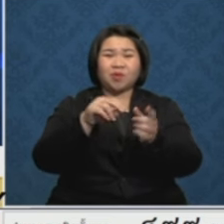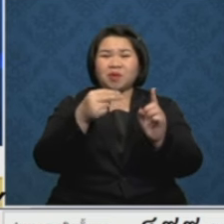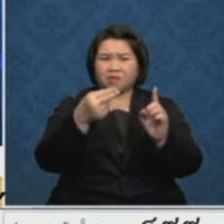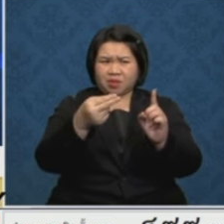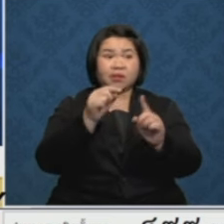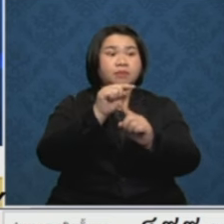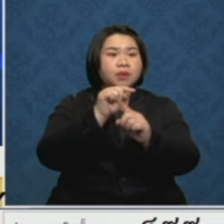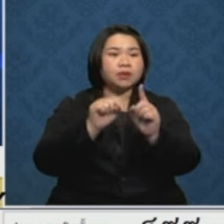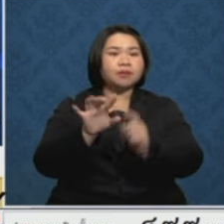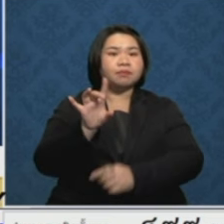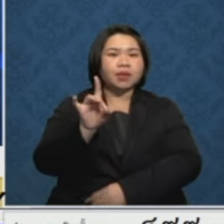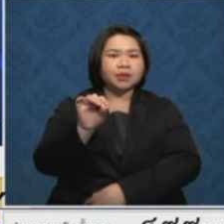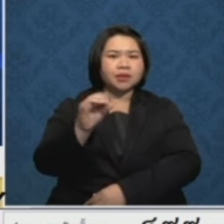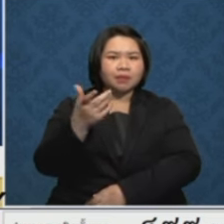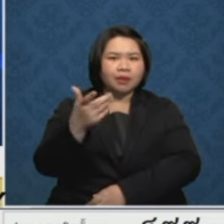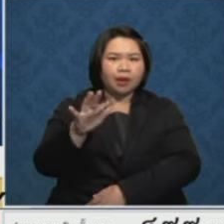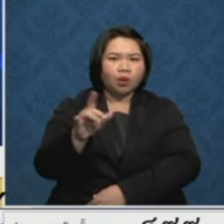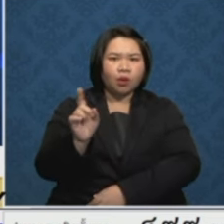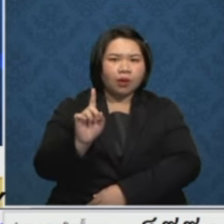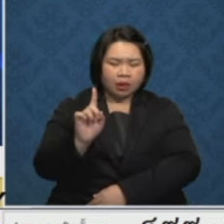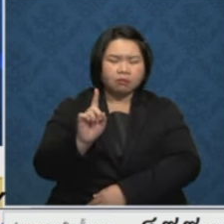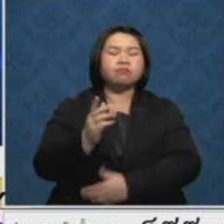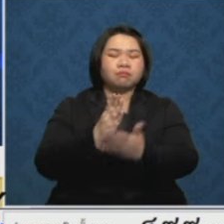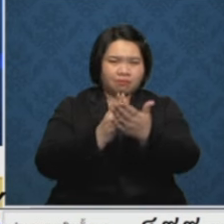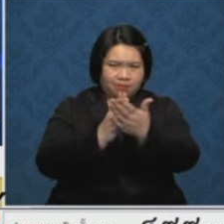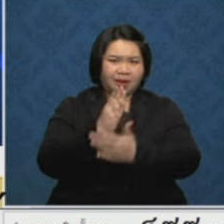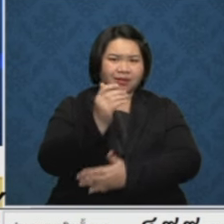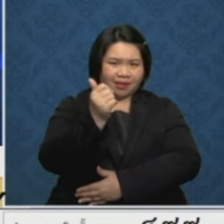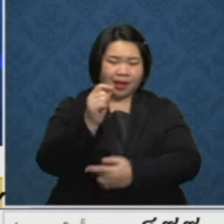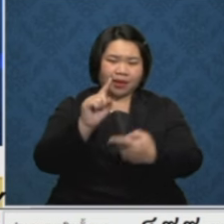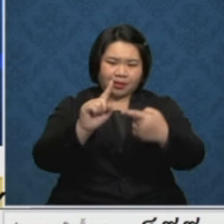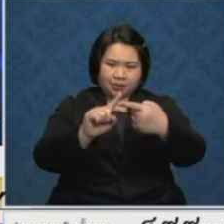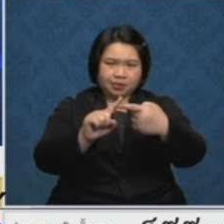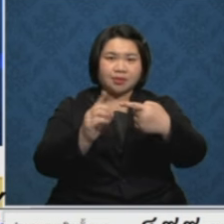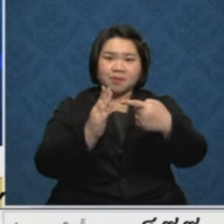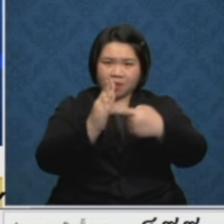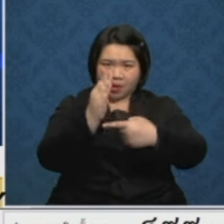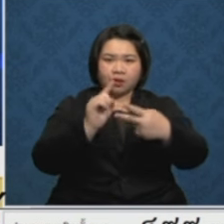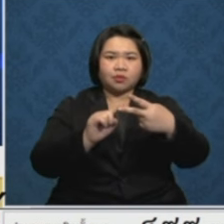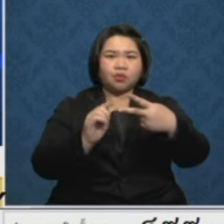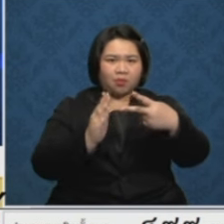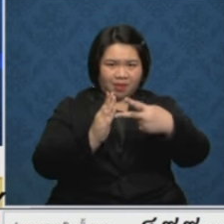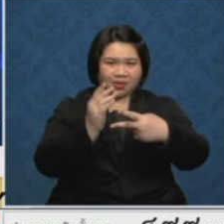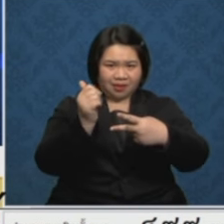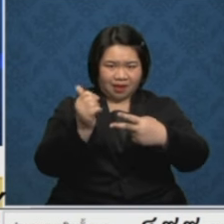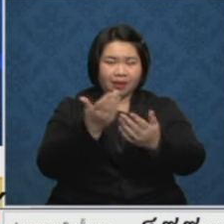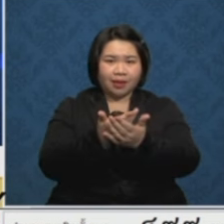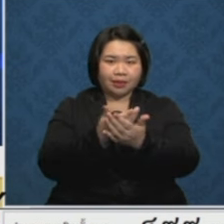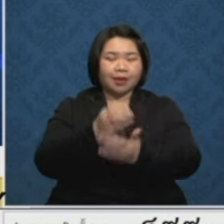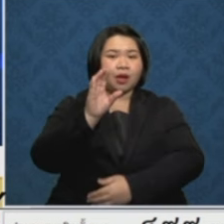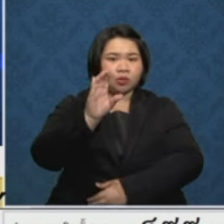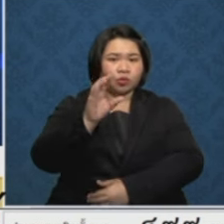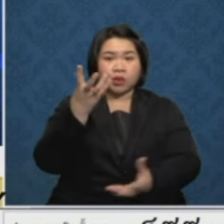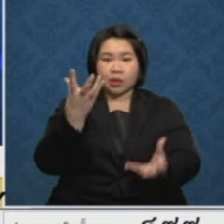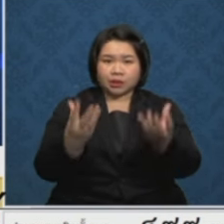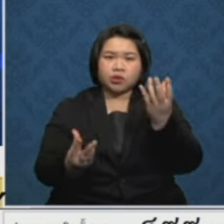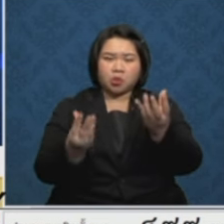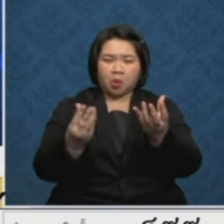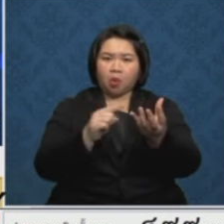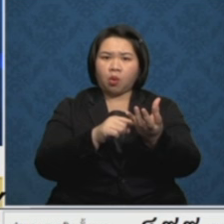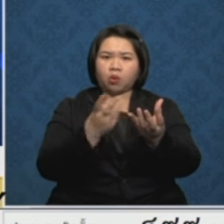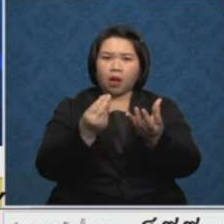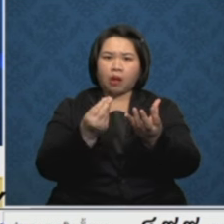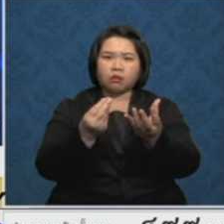80% นั่นเข้าไปนะคะแน่นอนว่ามันผ่านค่ะทั้งข้อ1แล้วก็ข้อ2นะคะรายจ่ายลงทุนจะมีสัดส่วนสูงมากนะคะถึ